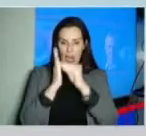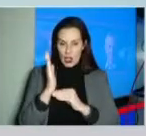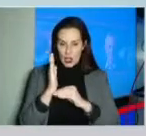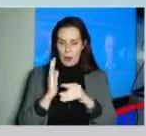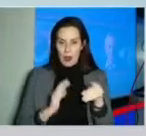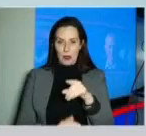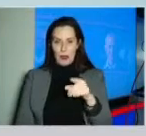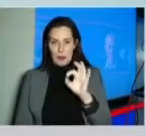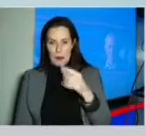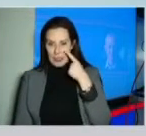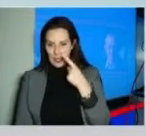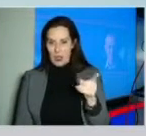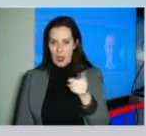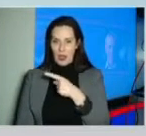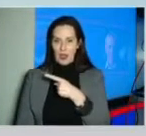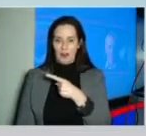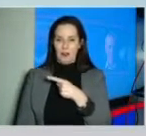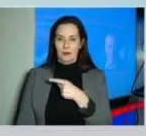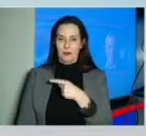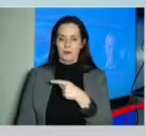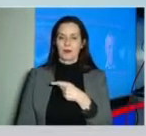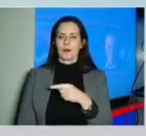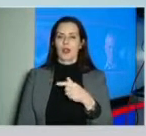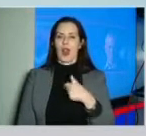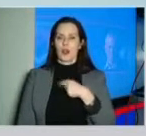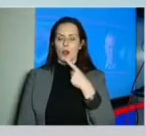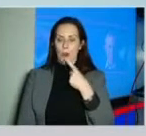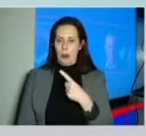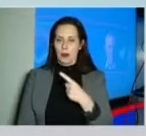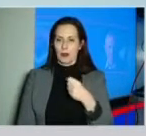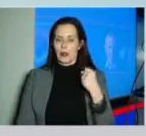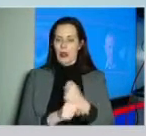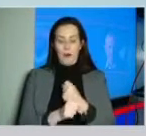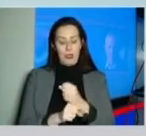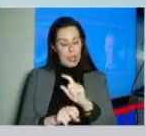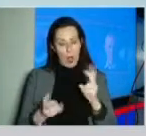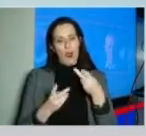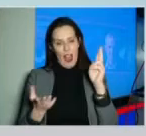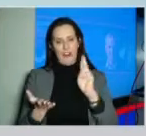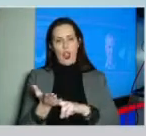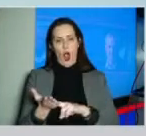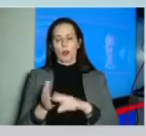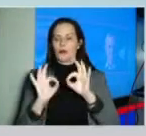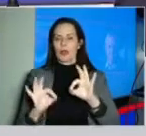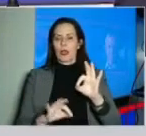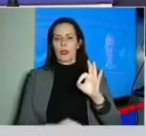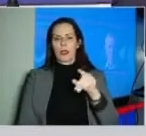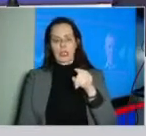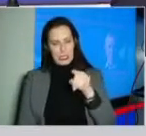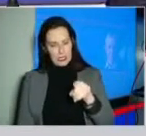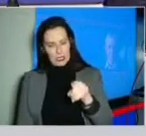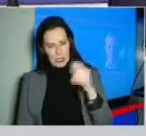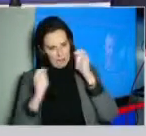של דבר, בסופו של דבר לפיד אומר, אנחנו לוקחים פה את המעשה הלא קל, אבל הנכון, לטובתה של מדינת ישראל